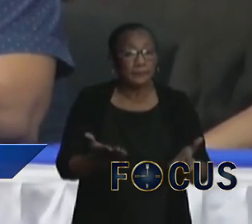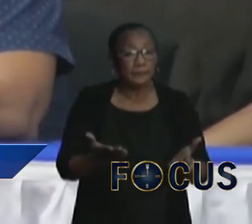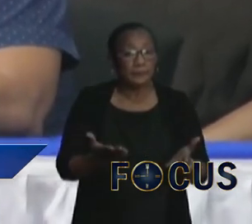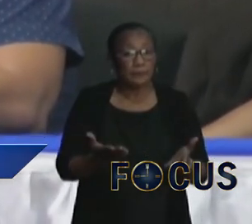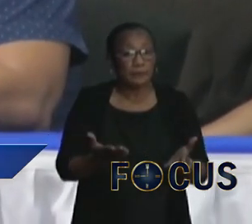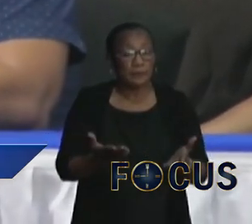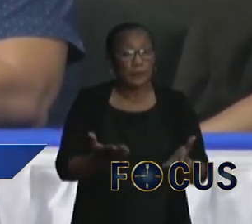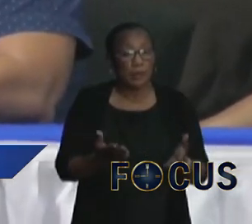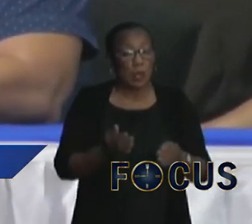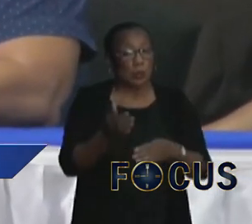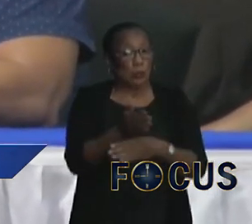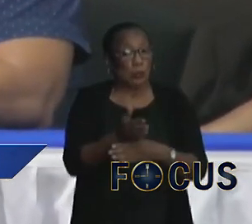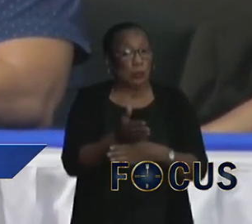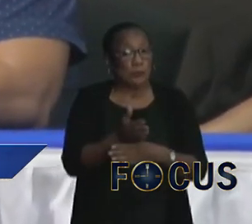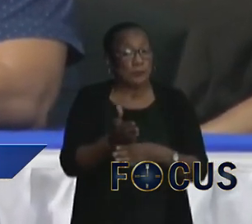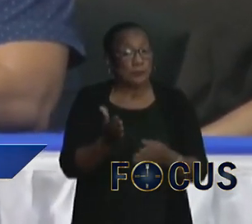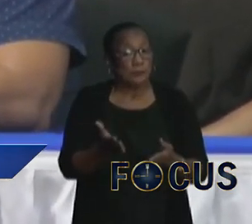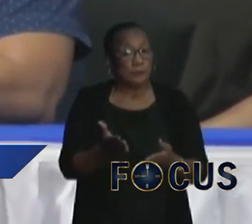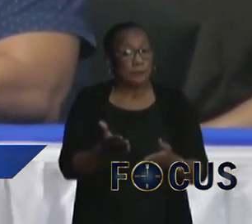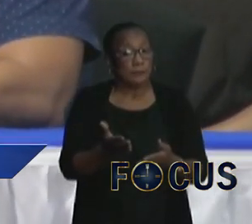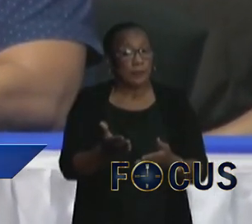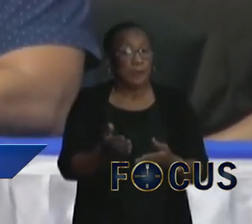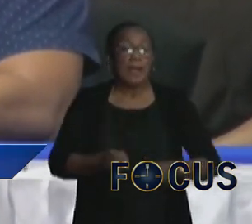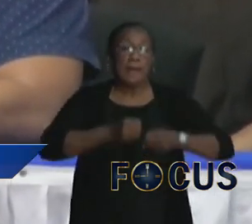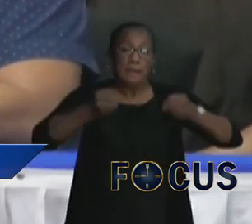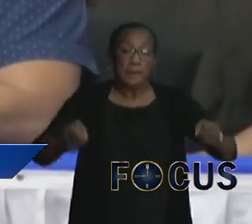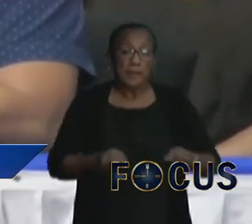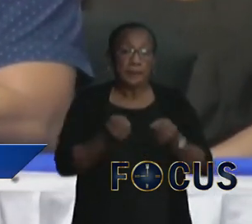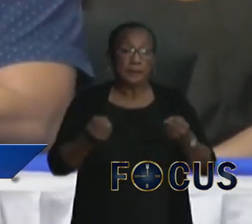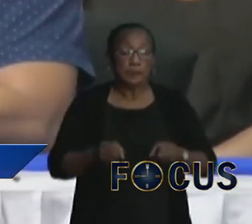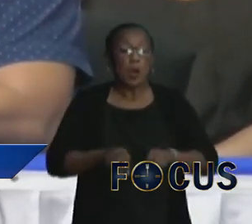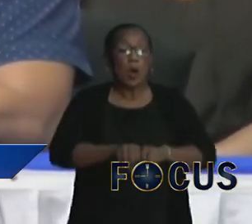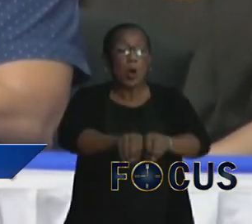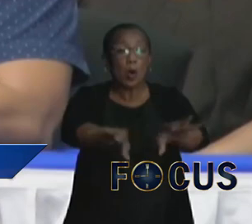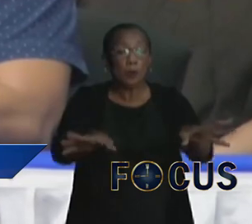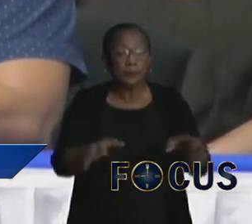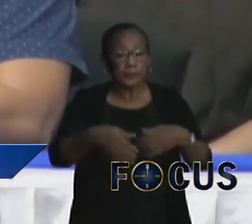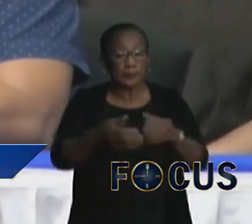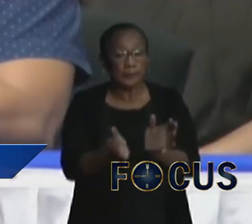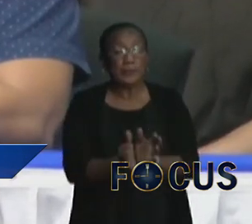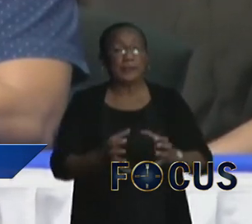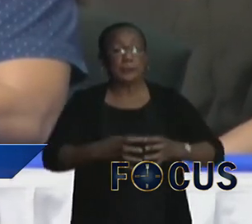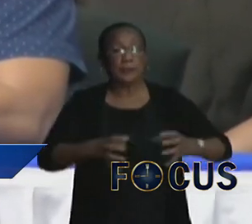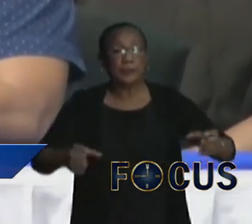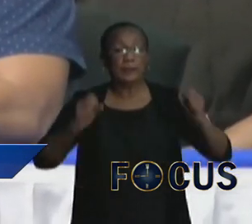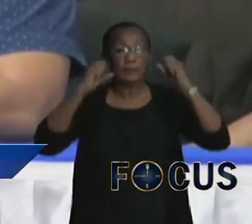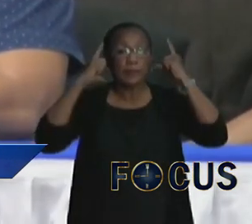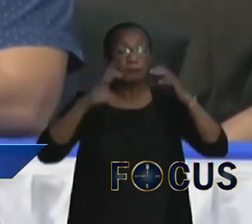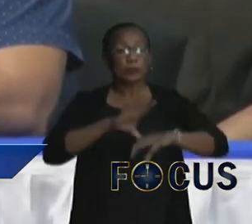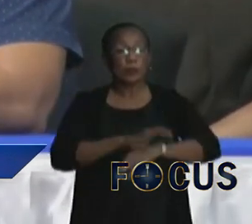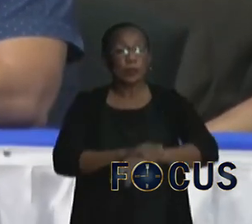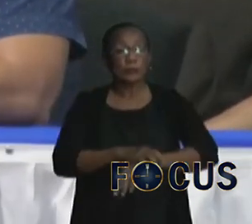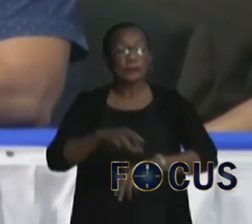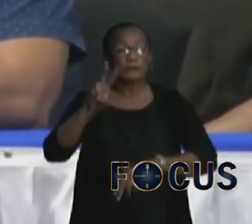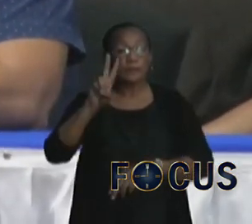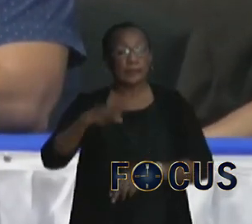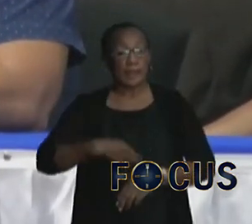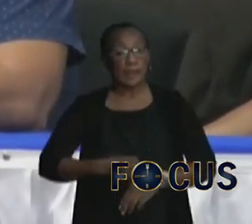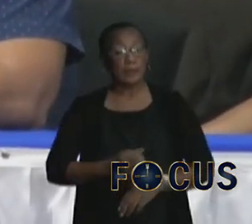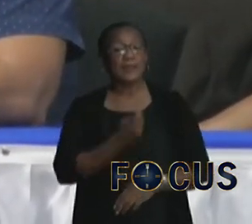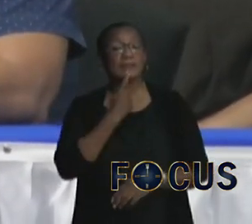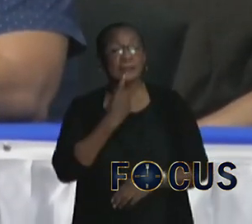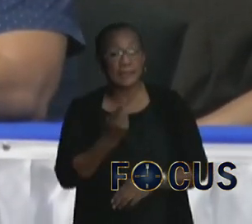te vervullen tussen het management outbreak team en het bedrijfsleven. Dr. Vrede zei het al, dat bij